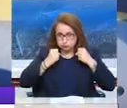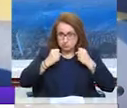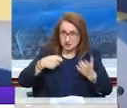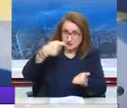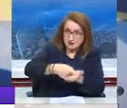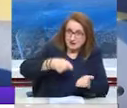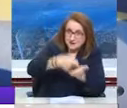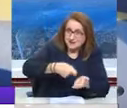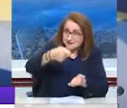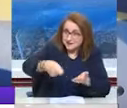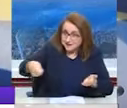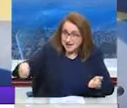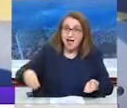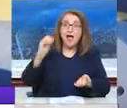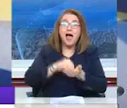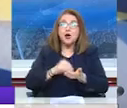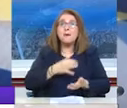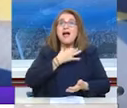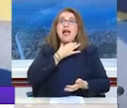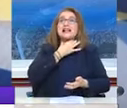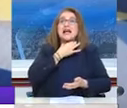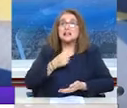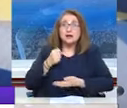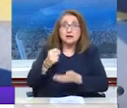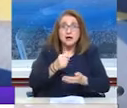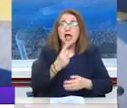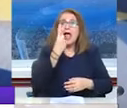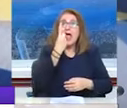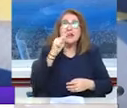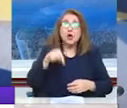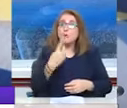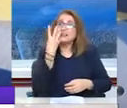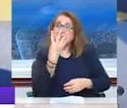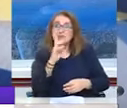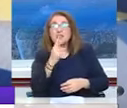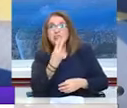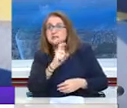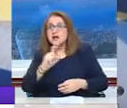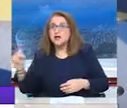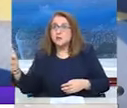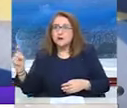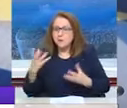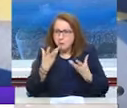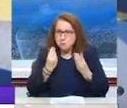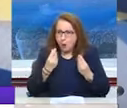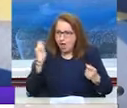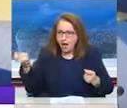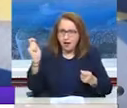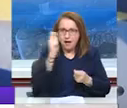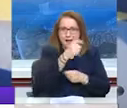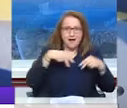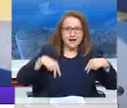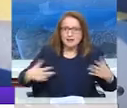έκτακτη οικονομική ενίσχυση ανέρχεται στα 1,4 δισεκατομμύρια ευρώ. Συνεπώς, η